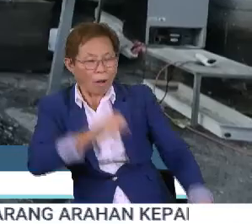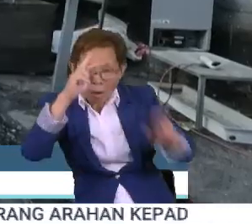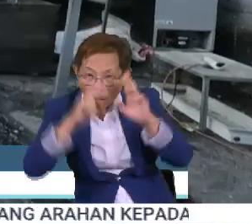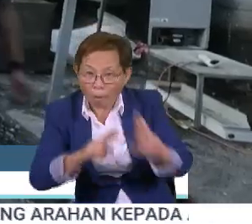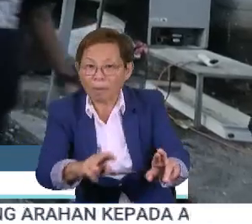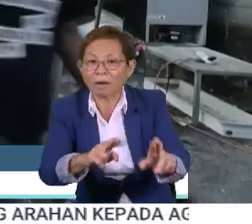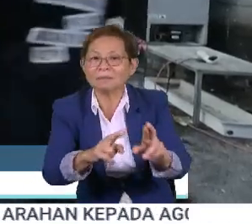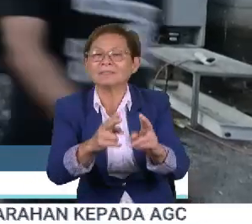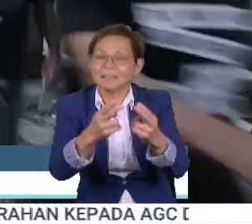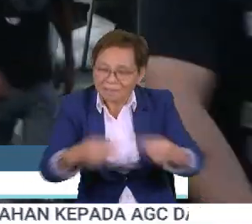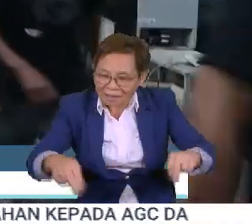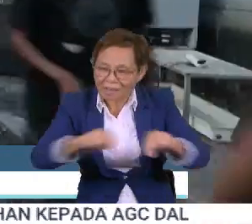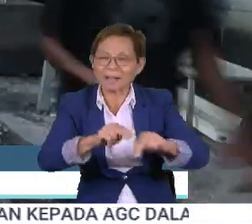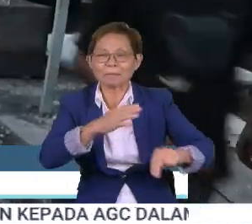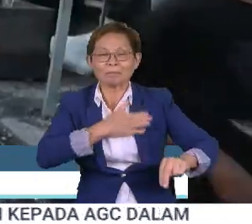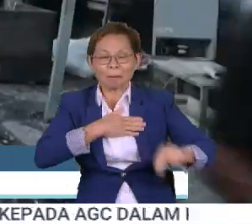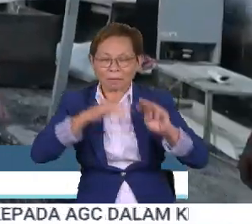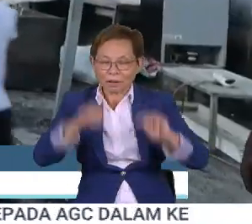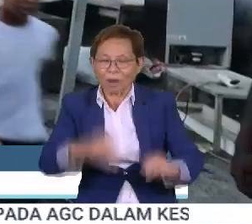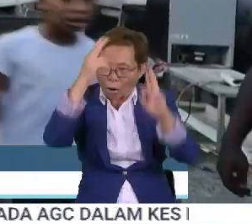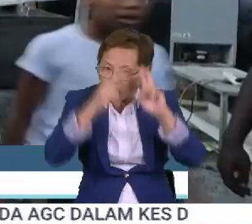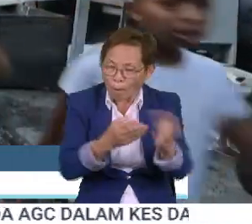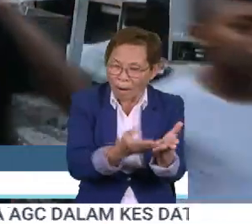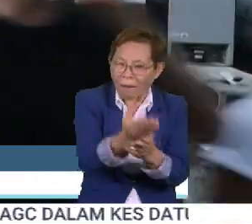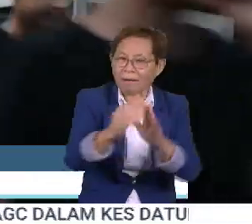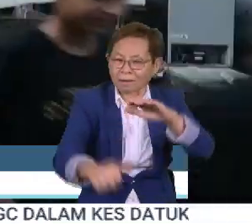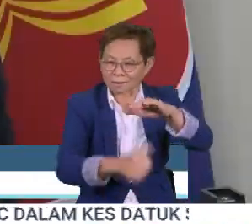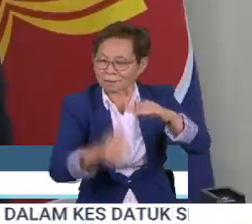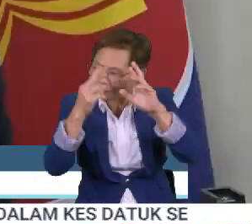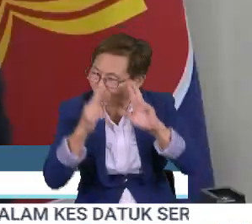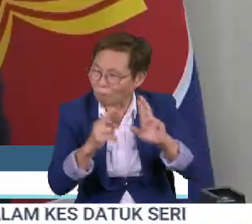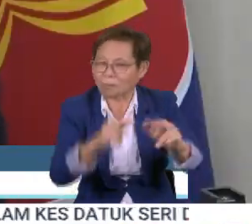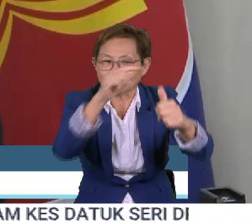nilai kemanusiaan hormat hak asasi